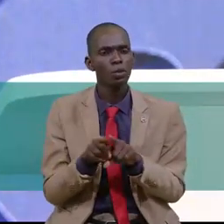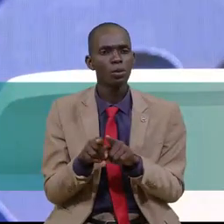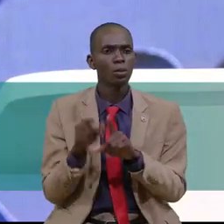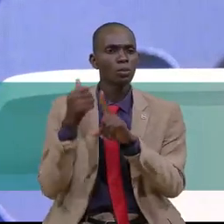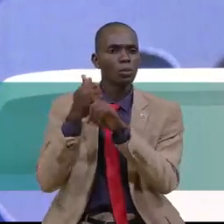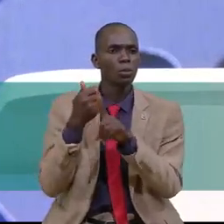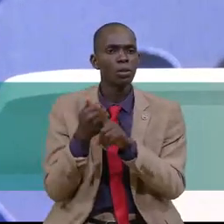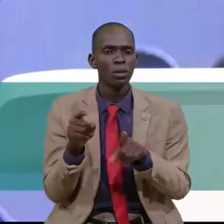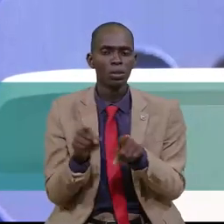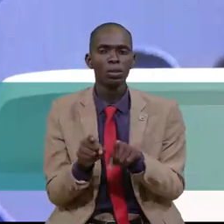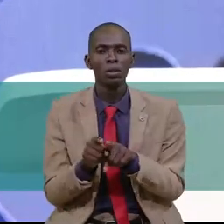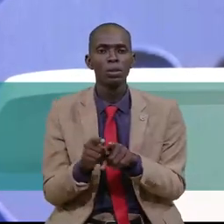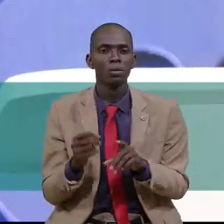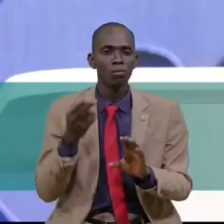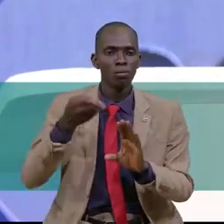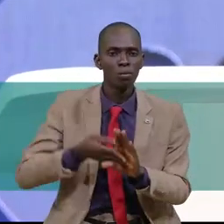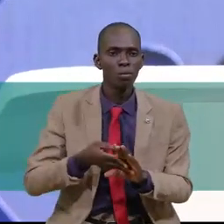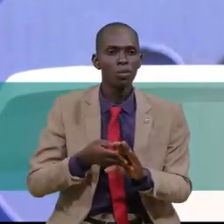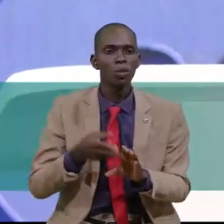lui-même.